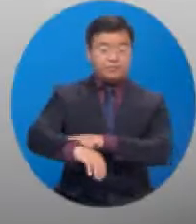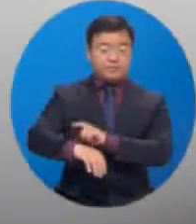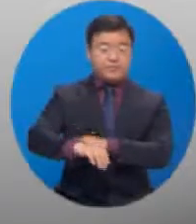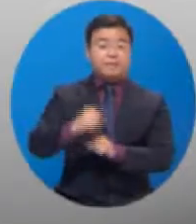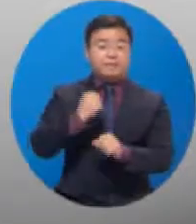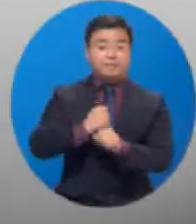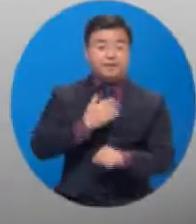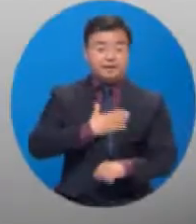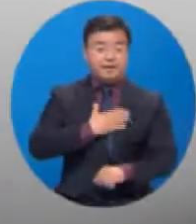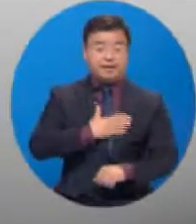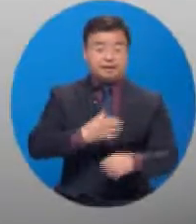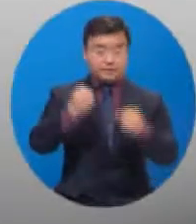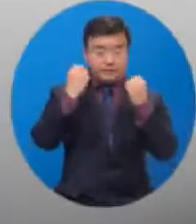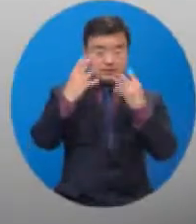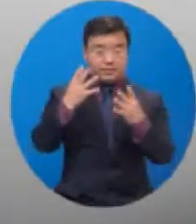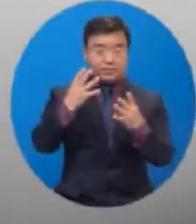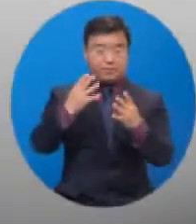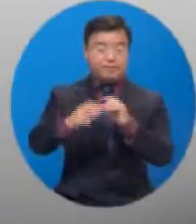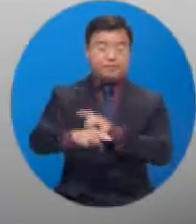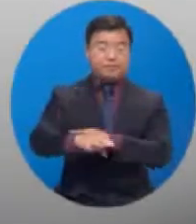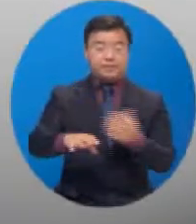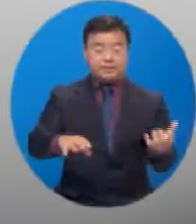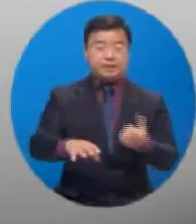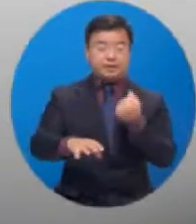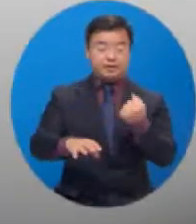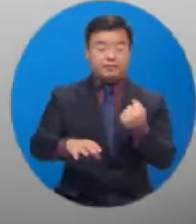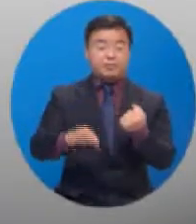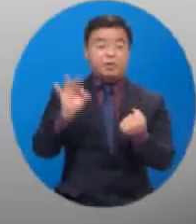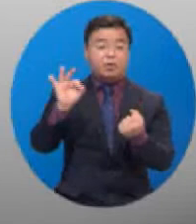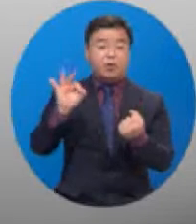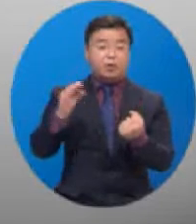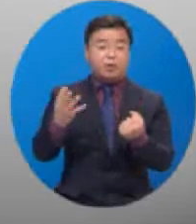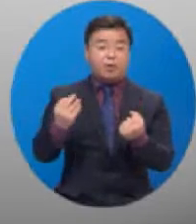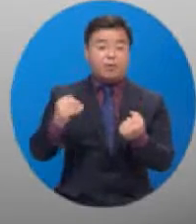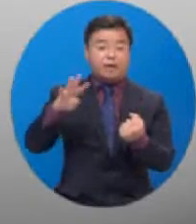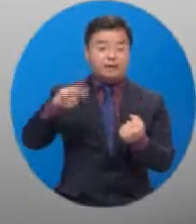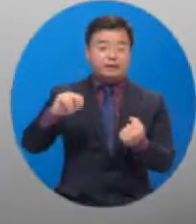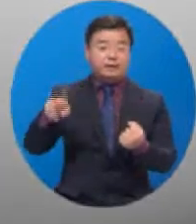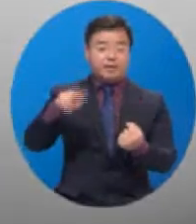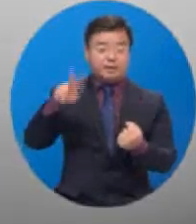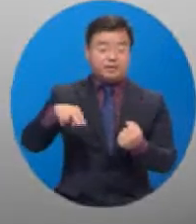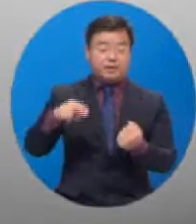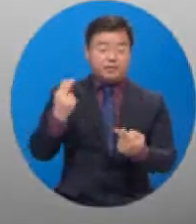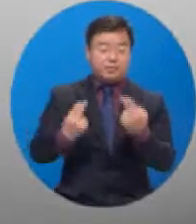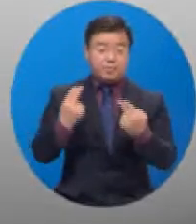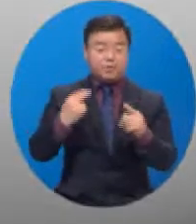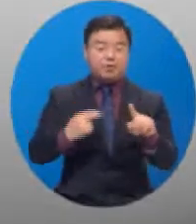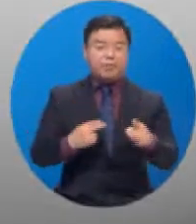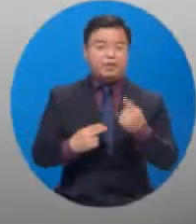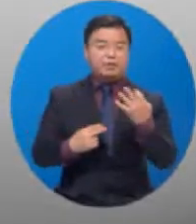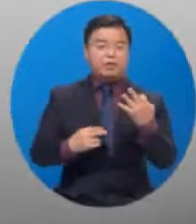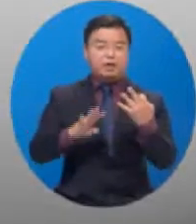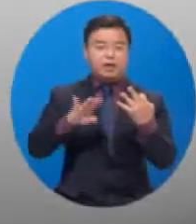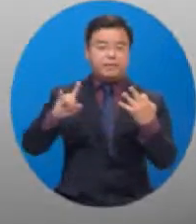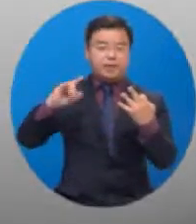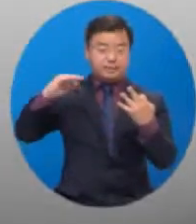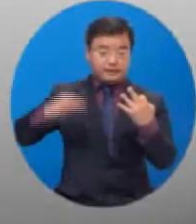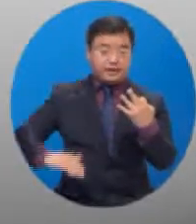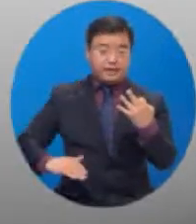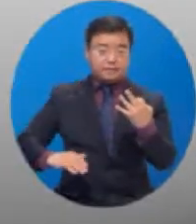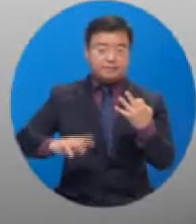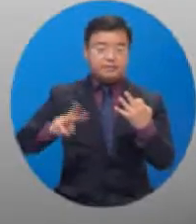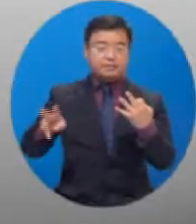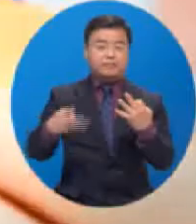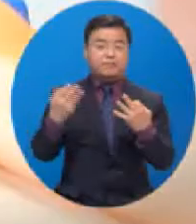팔을 가질 수 있었습니다. 팔의 가격은 기존 4만 달러의 114배나 적은